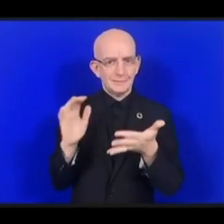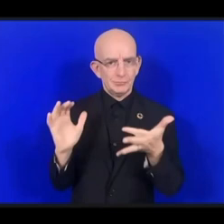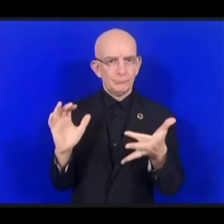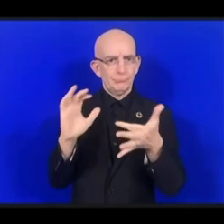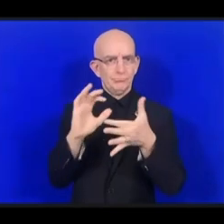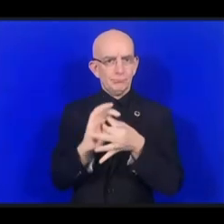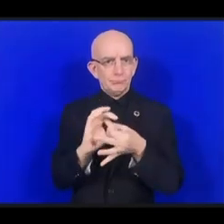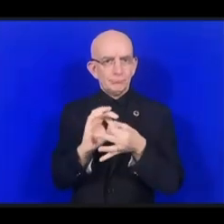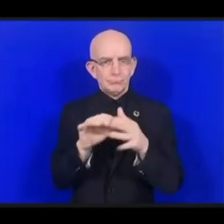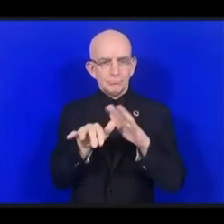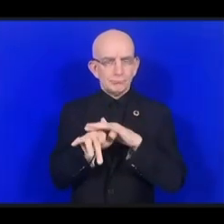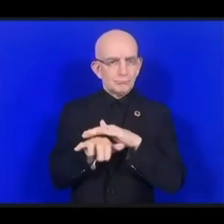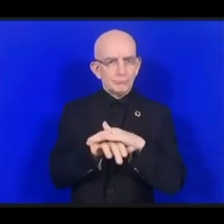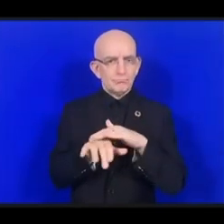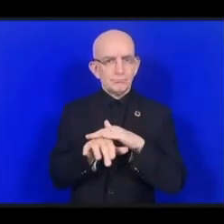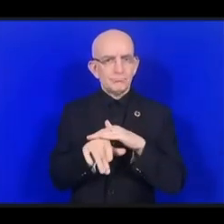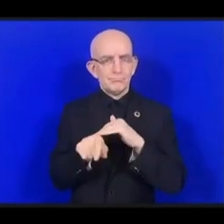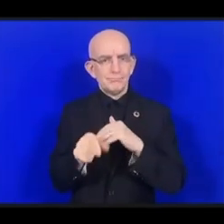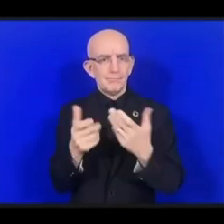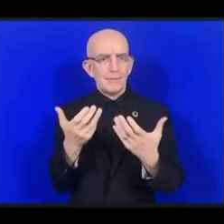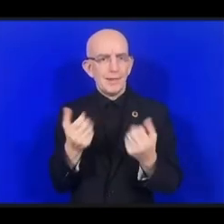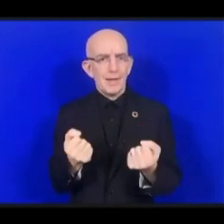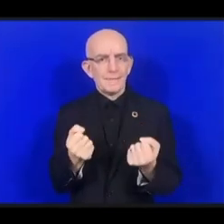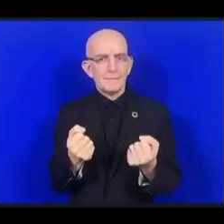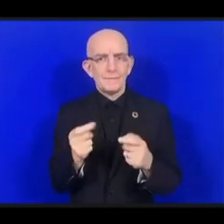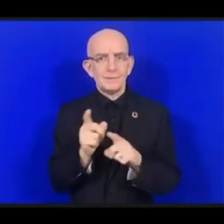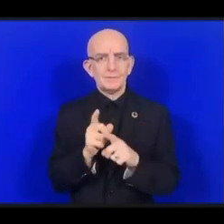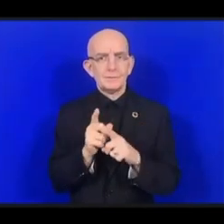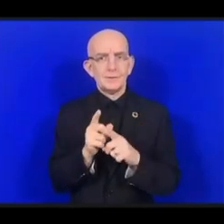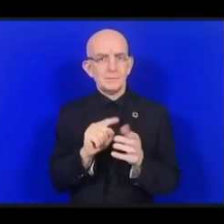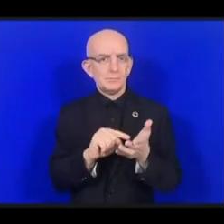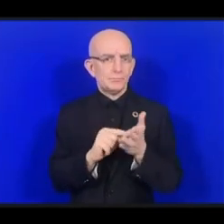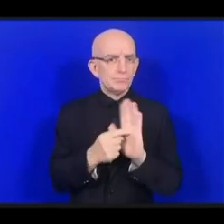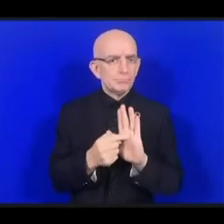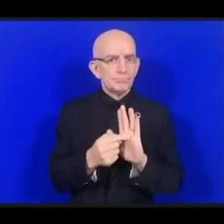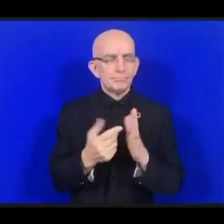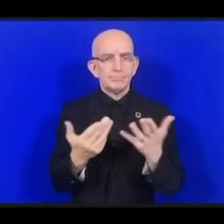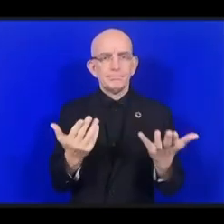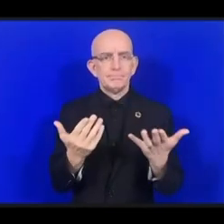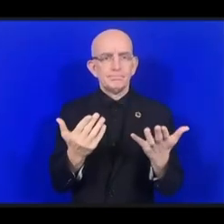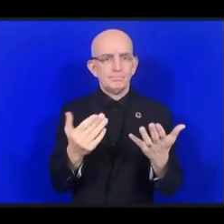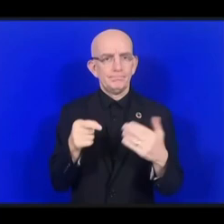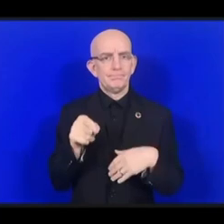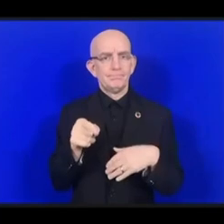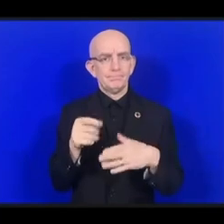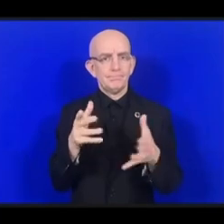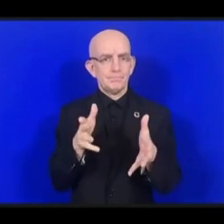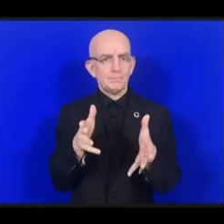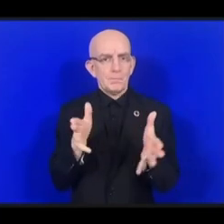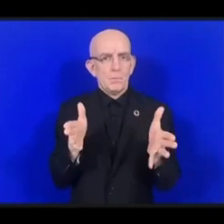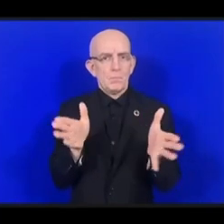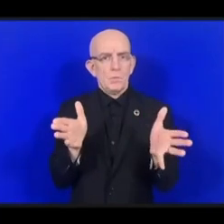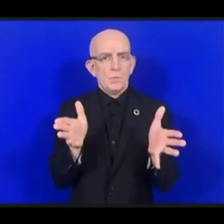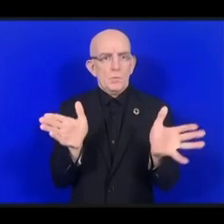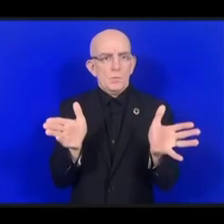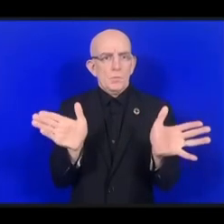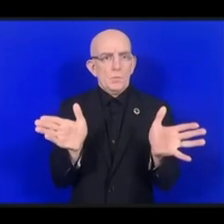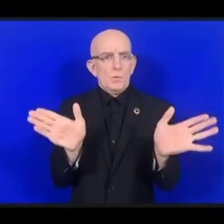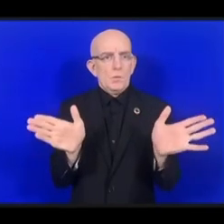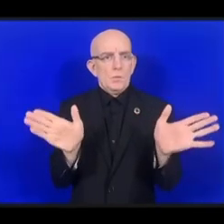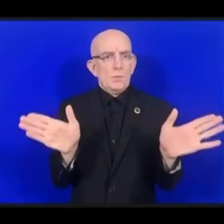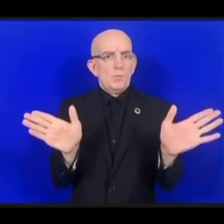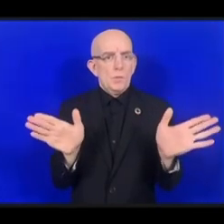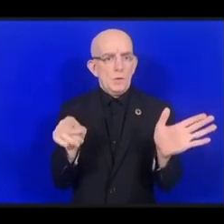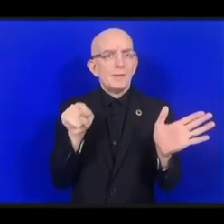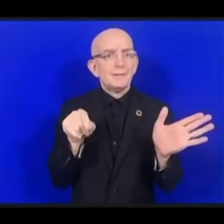助け合っていく意味の絆という感じにえなることをさらに願っておるわけでございますえ1人